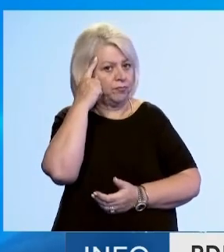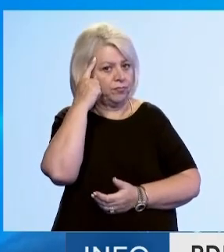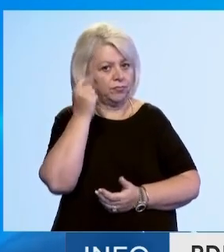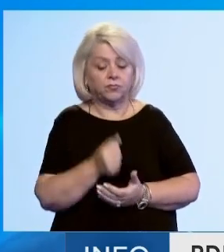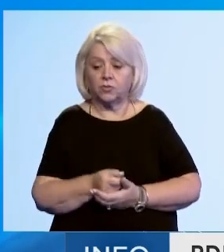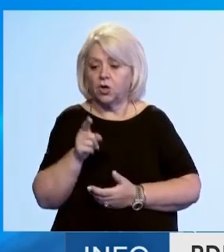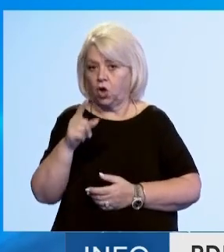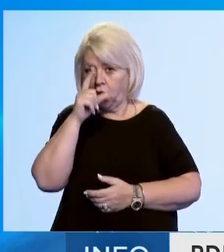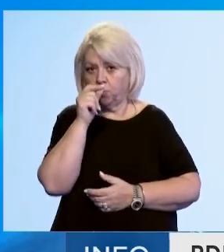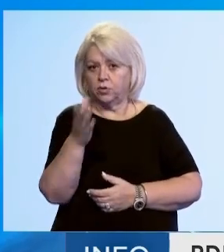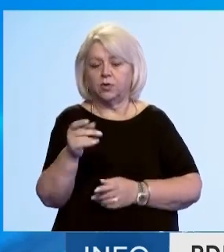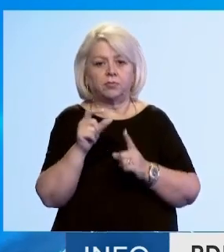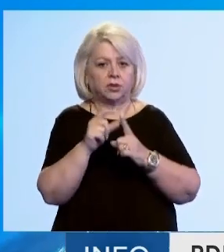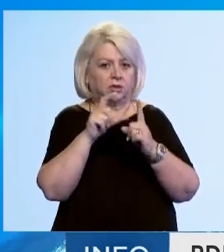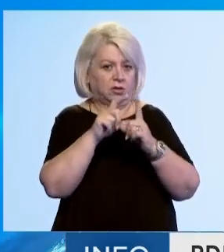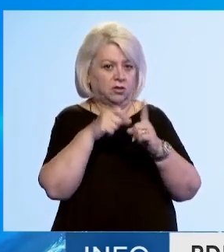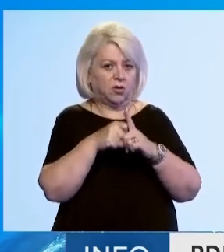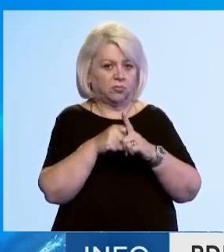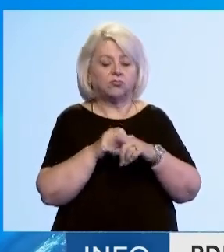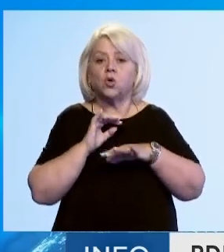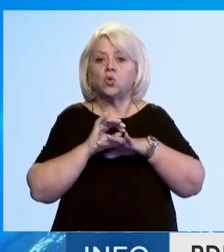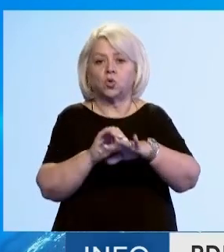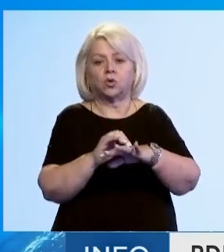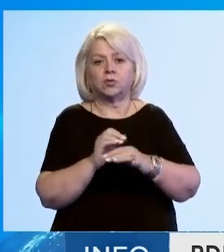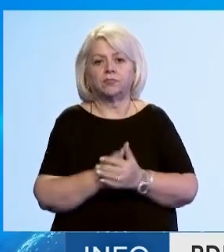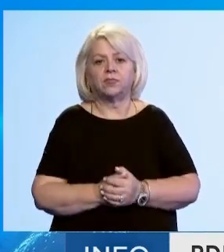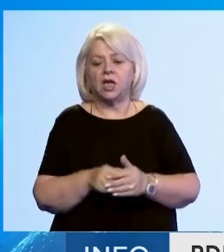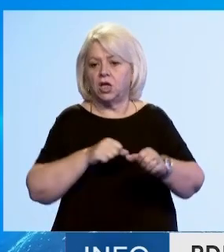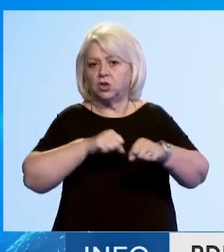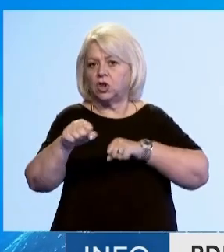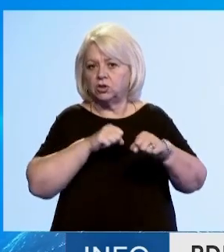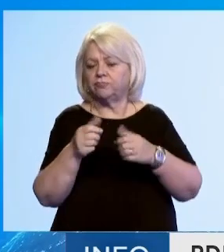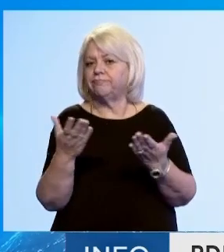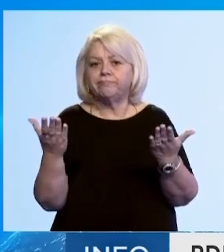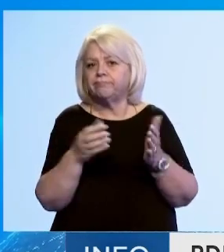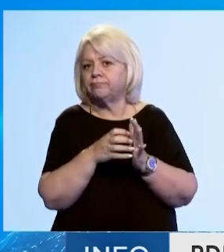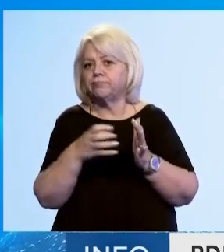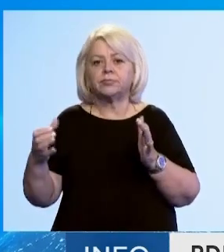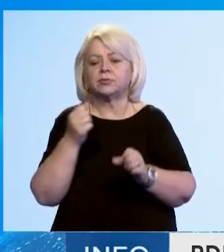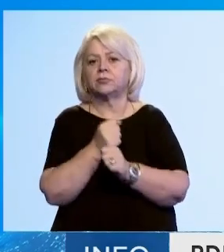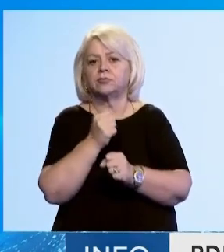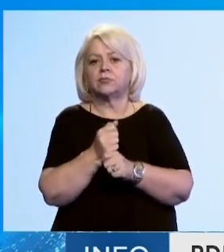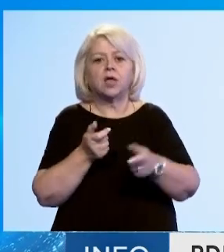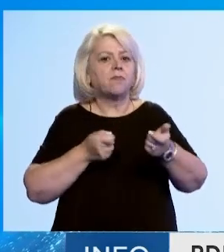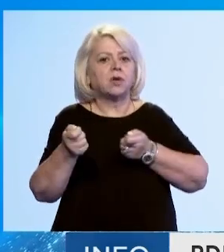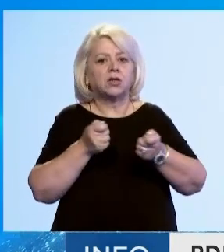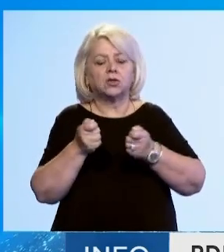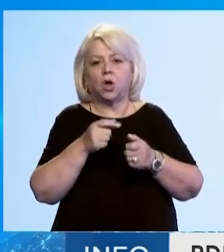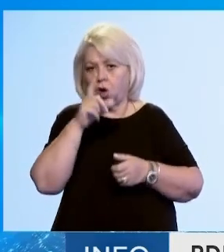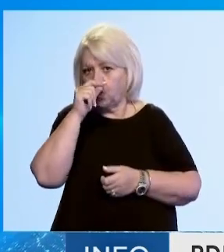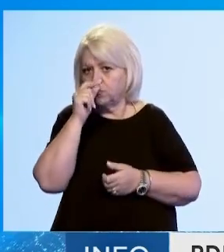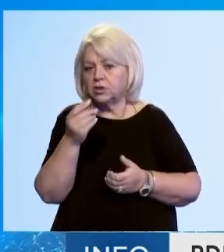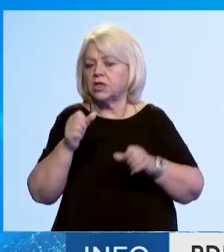në këtë komun PDK-ja ka udhëhequr edhe me drejtori, si do të shkojë tutje menaxhimi i komunës